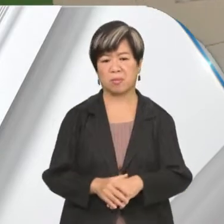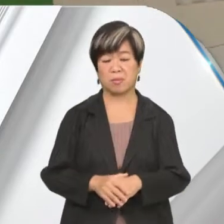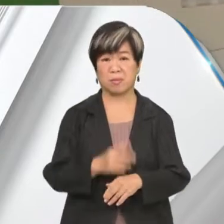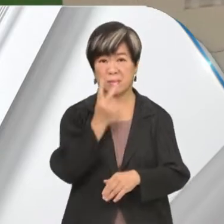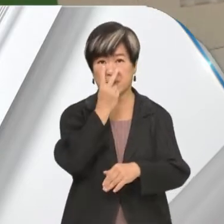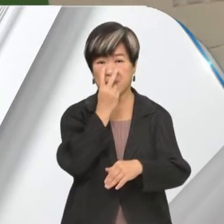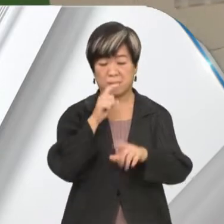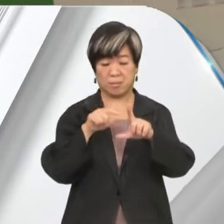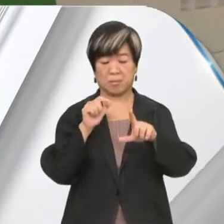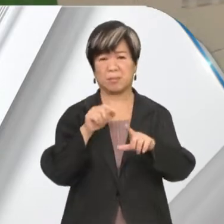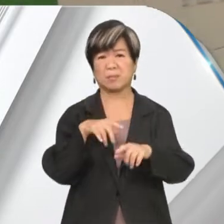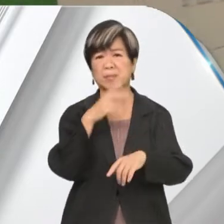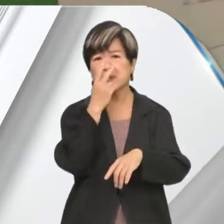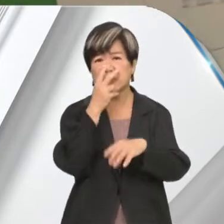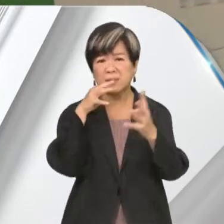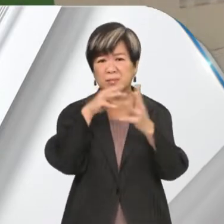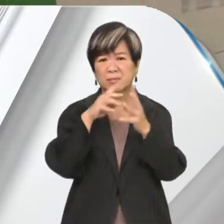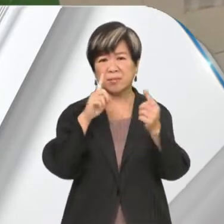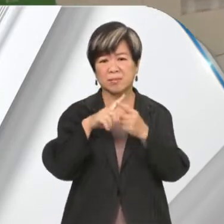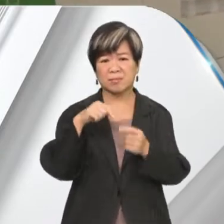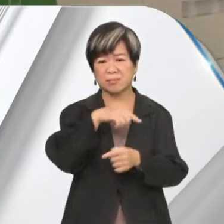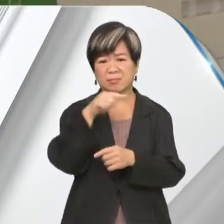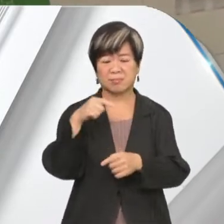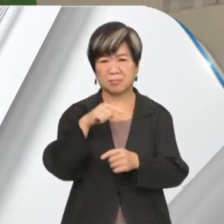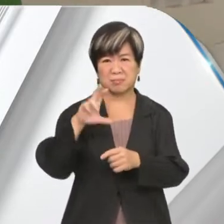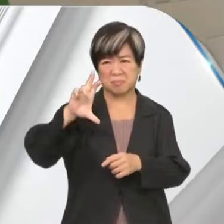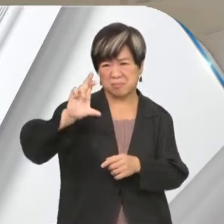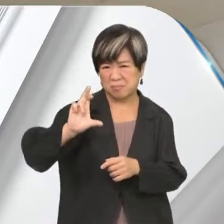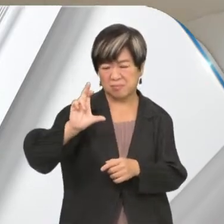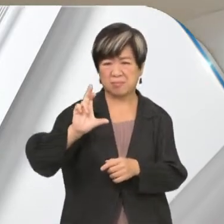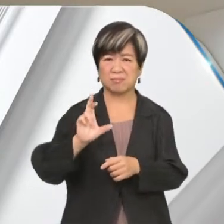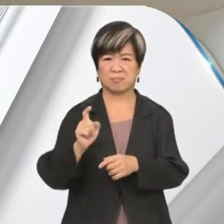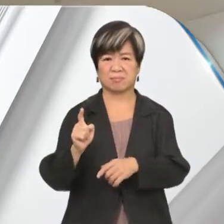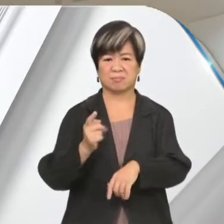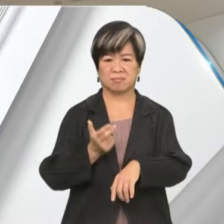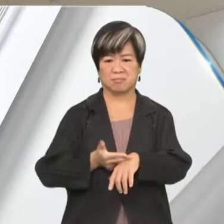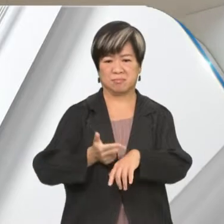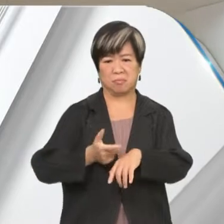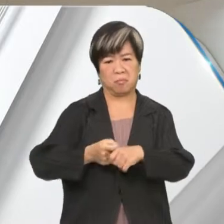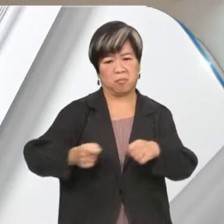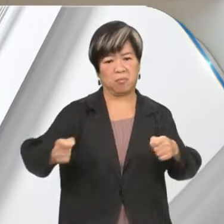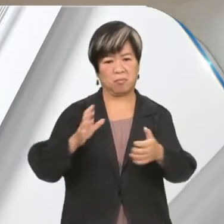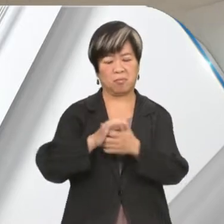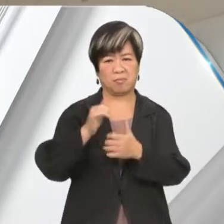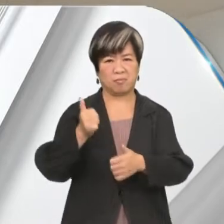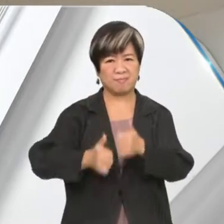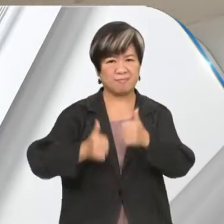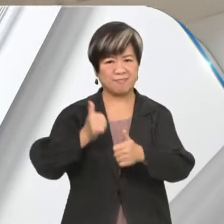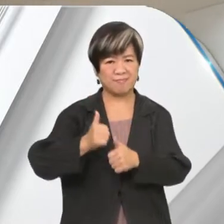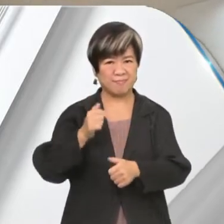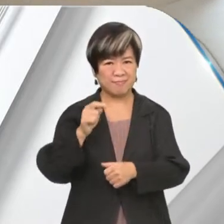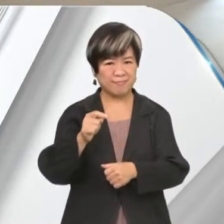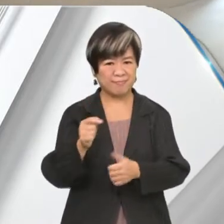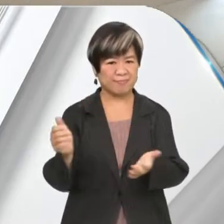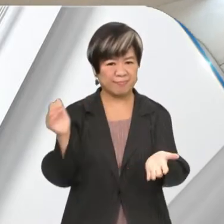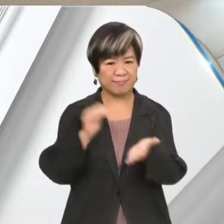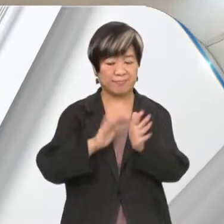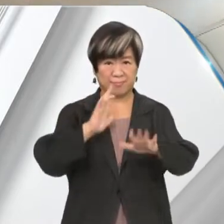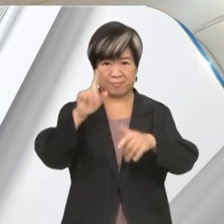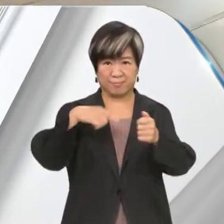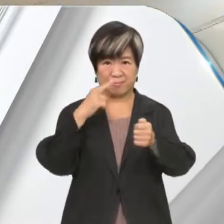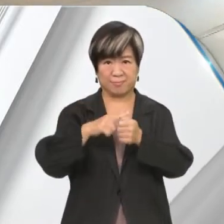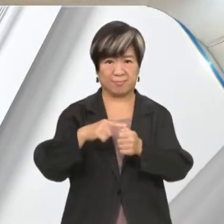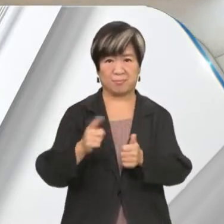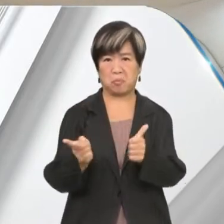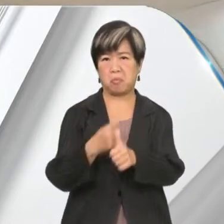的体型，是不过意思是工人的苦练，必须时间赢过高台的西方人的条件，总算在今年拿到世界